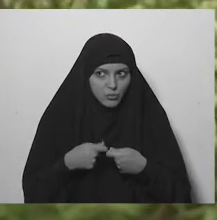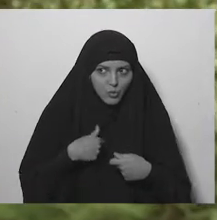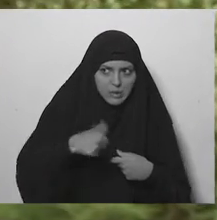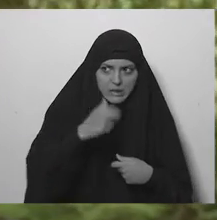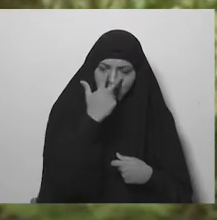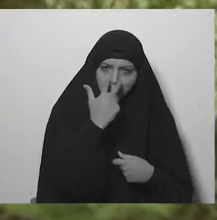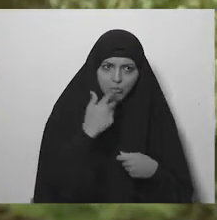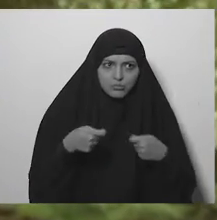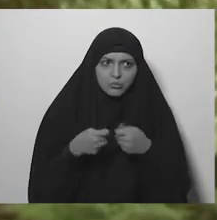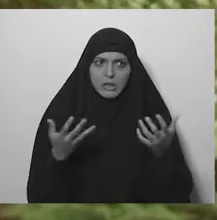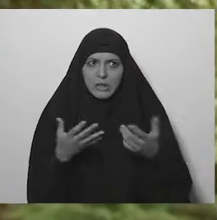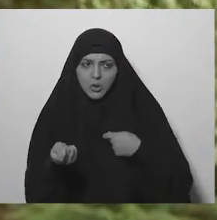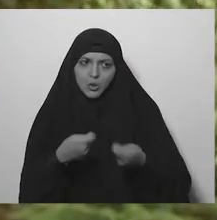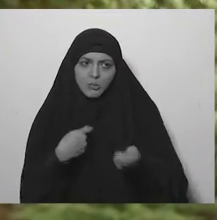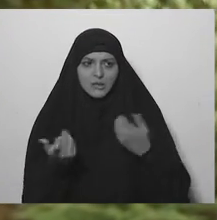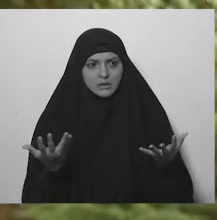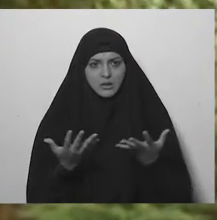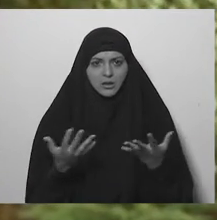fine couche